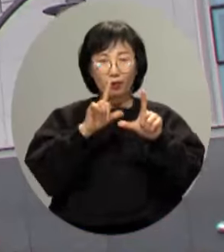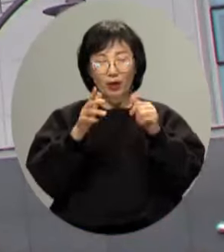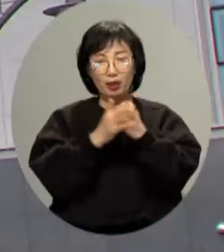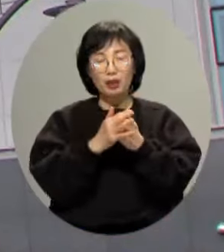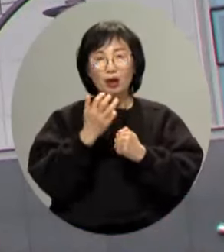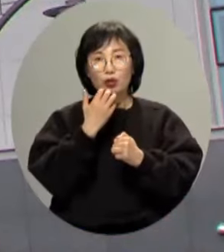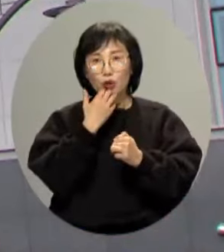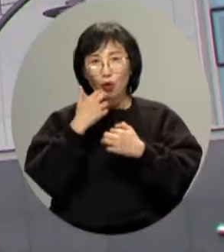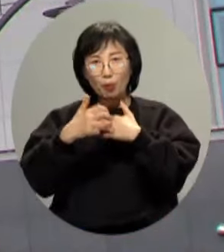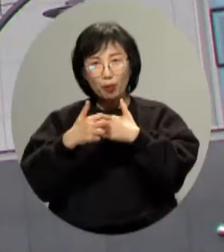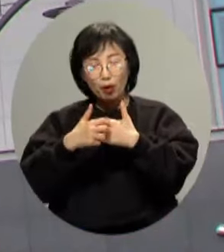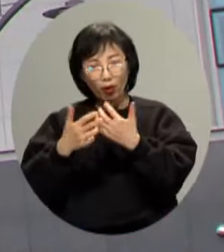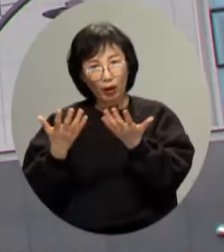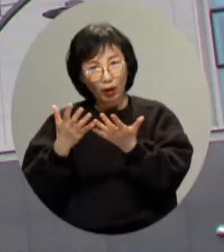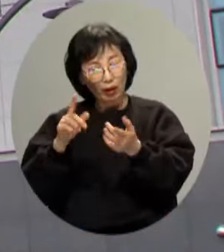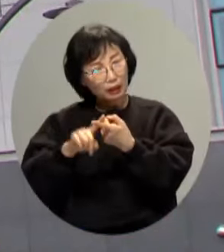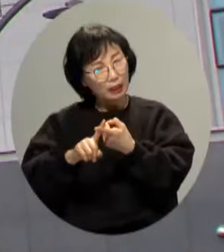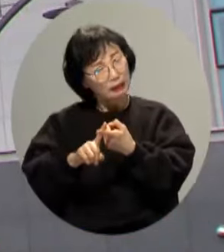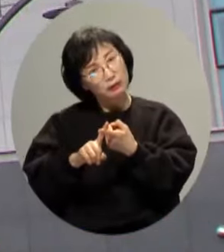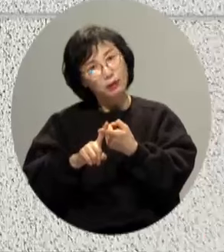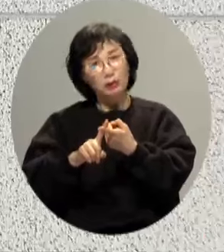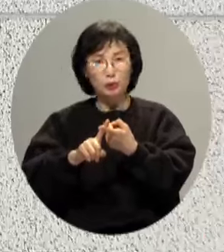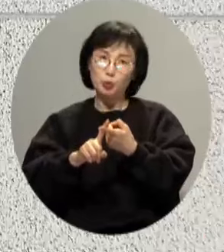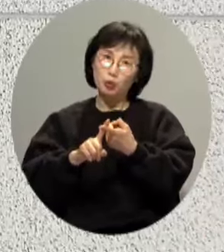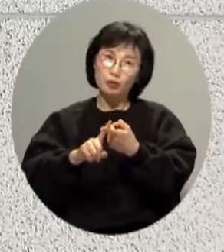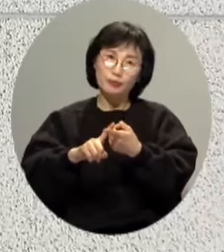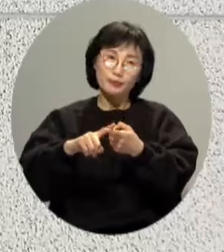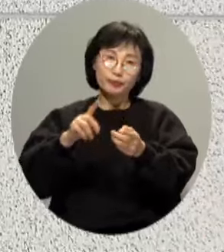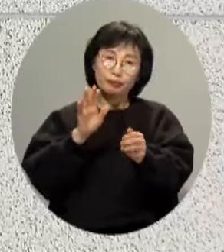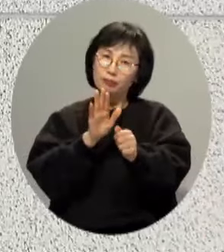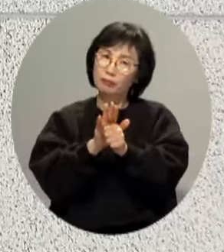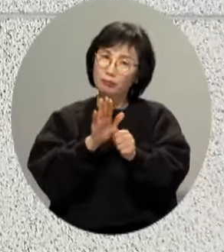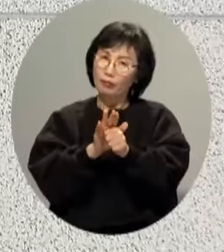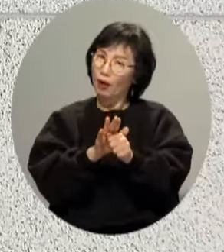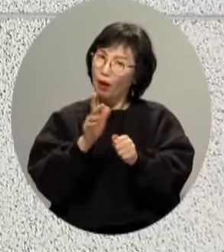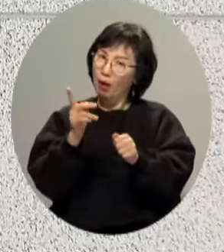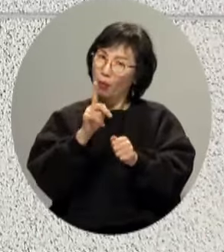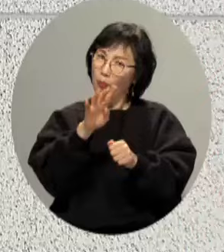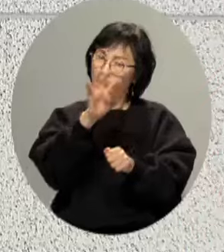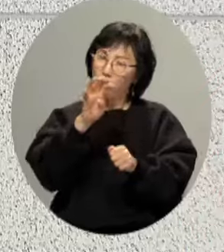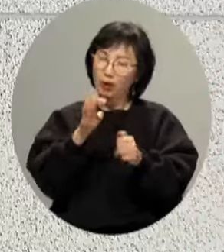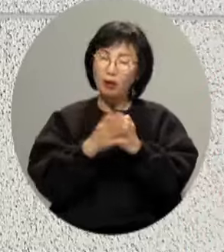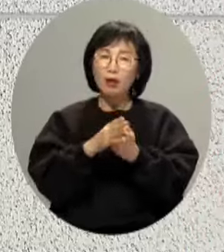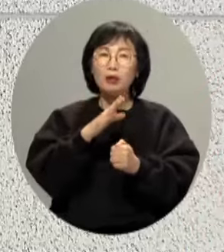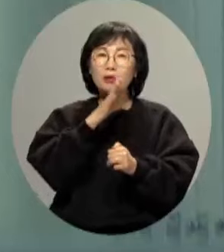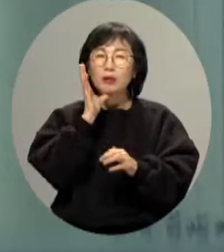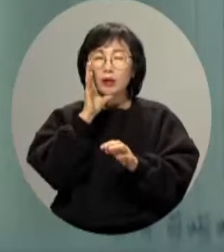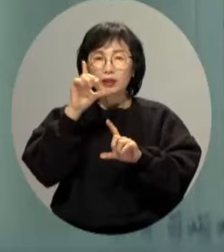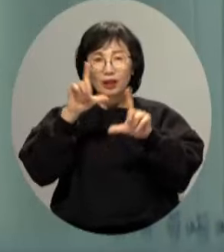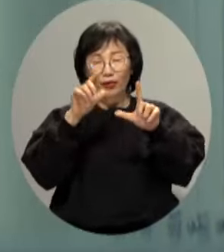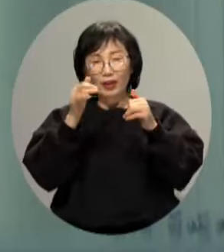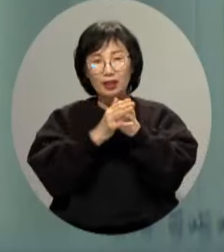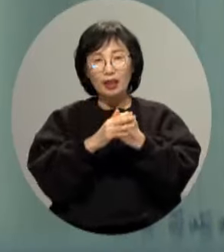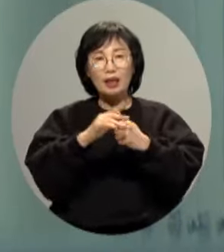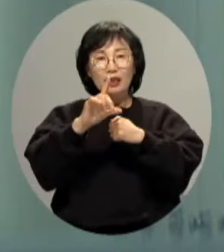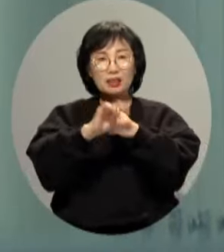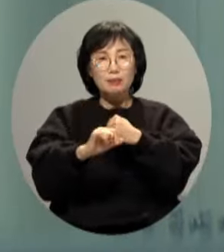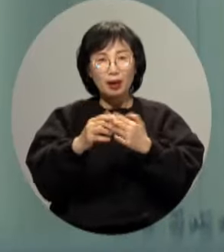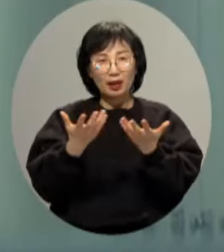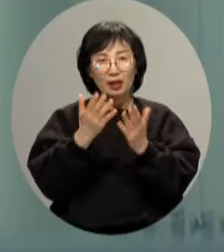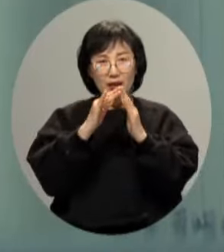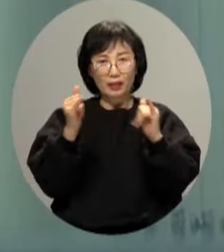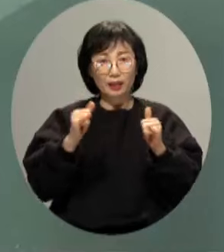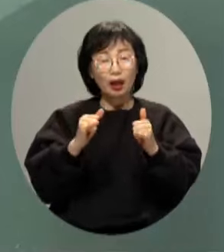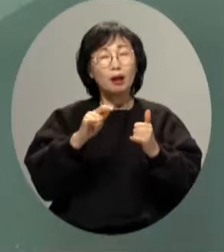수도권 의료 인력 확충의 들러리만 서는 것 아니냐는 말도 나오고 있습니다. 고령화 추세 속 지방의료 인력 확보는